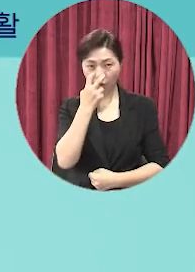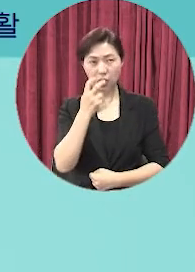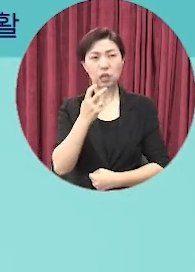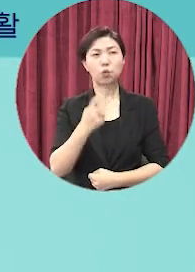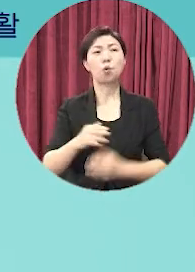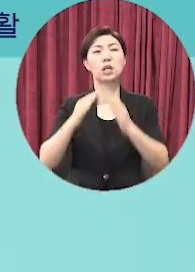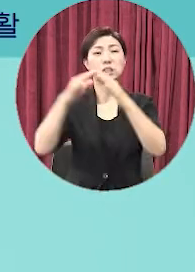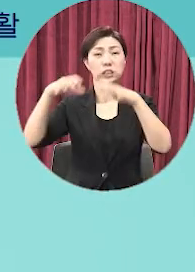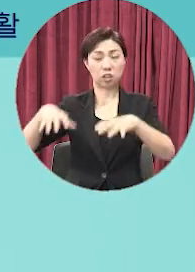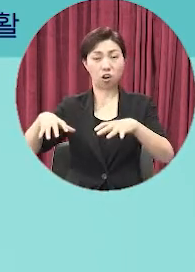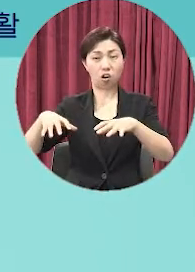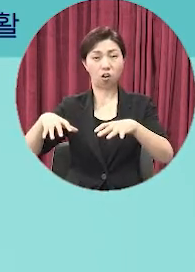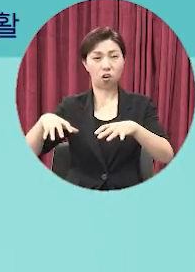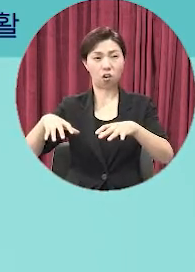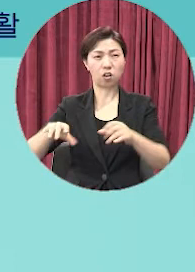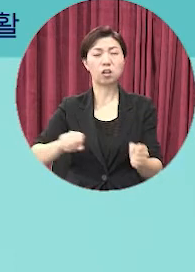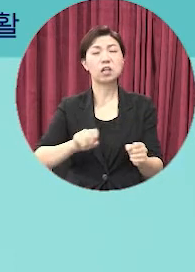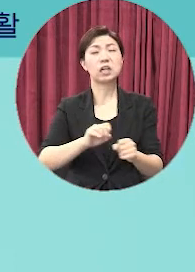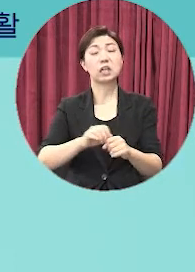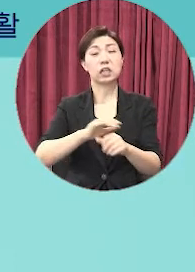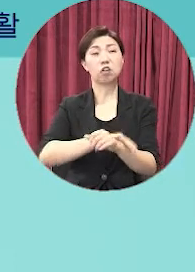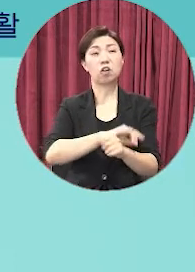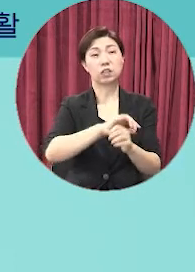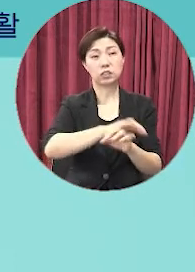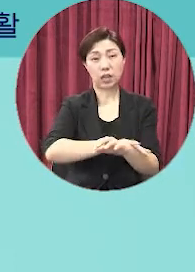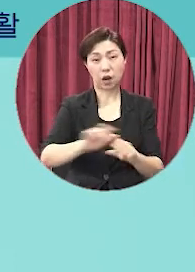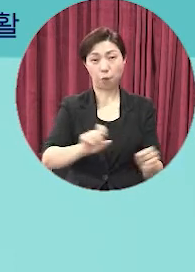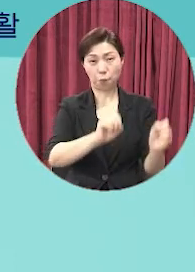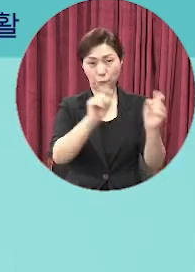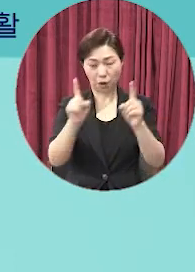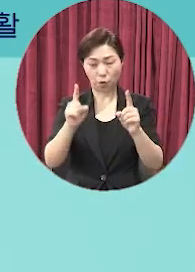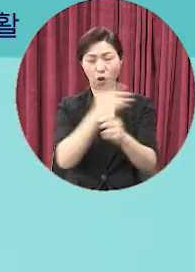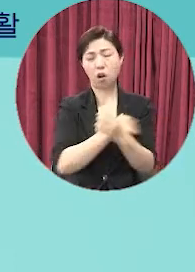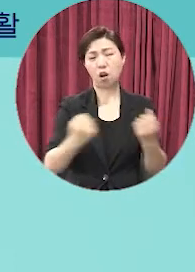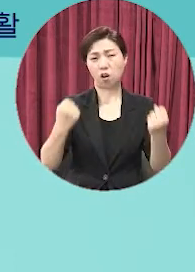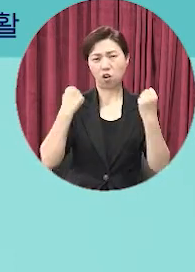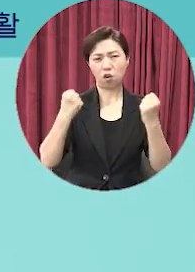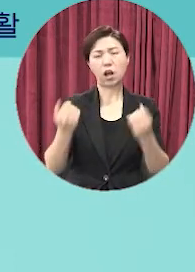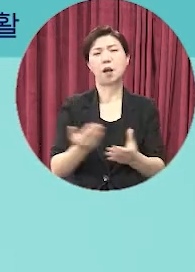장애인의 가족의 지속적 건강관리와 건강 증진을 가능하게 할